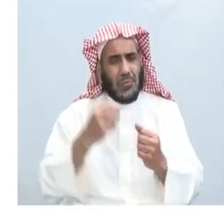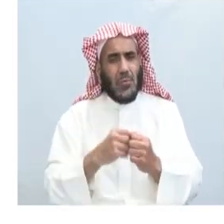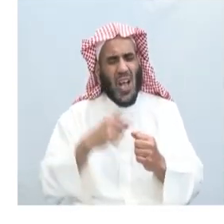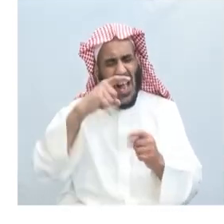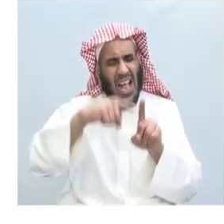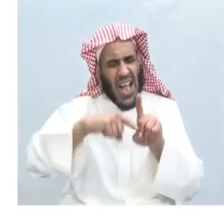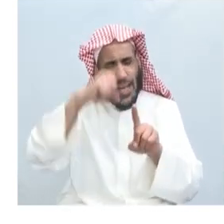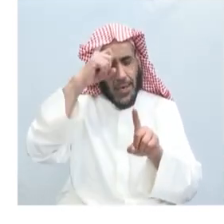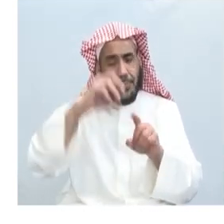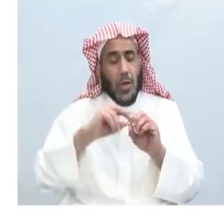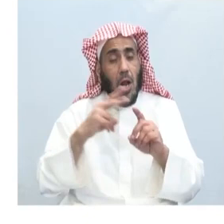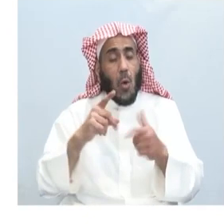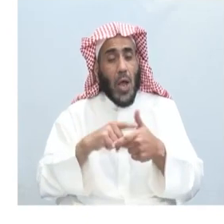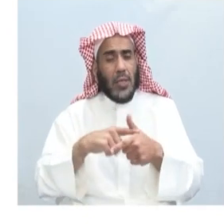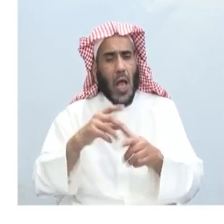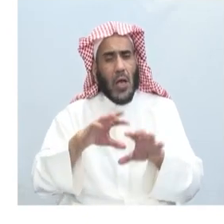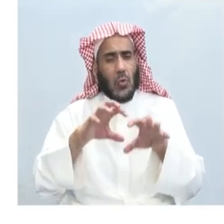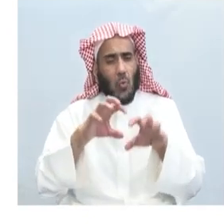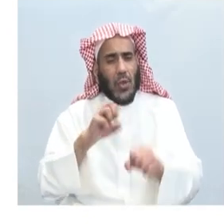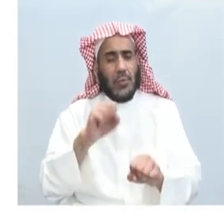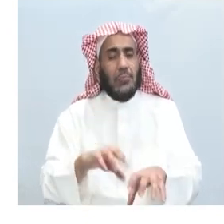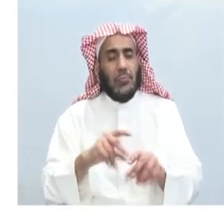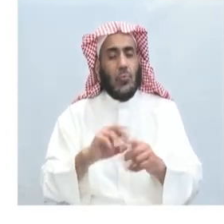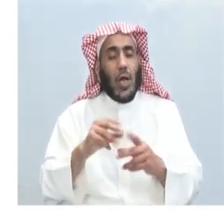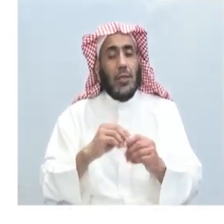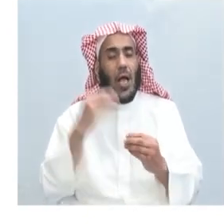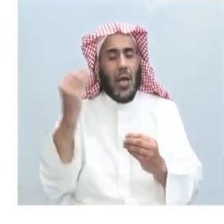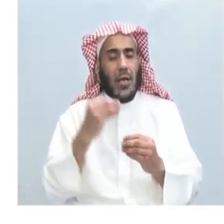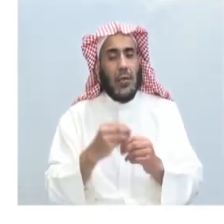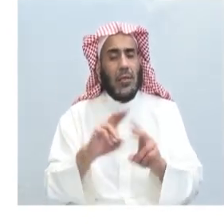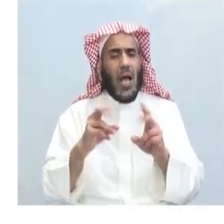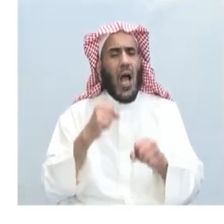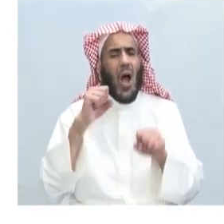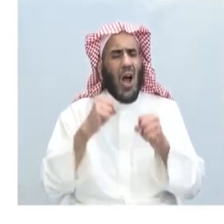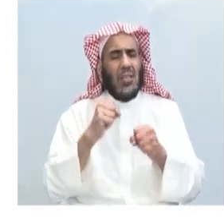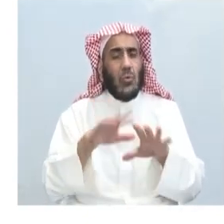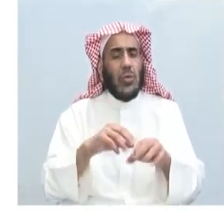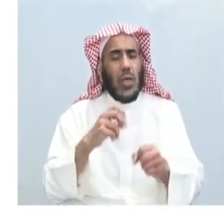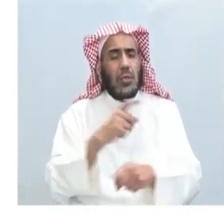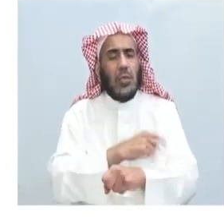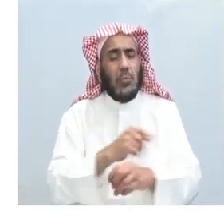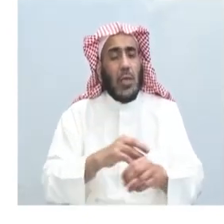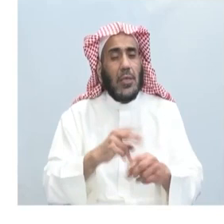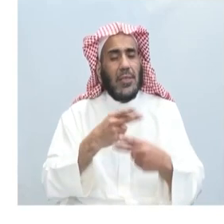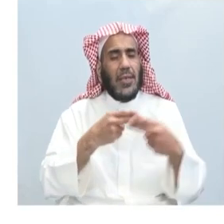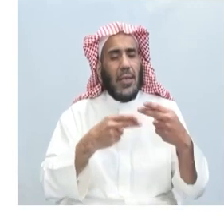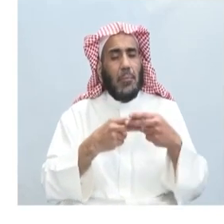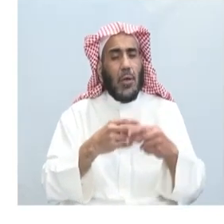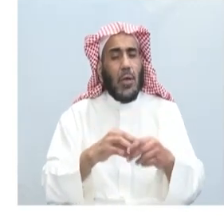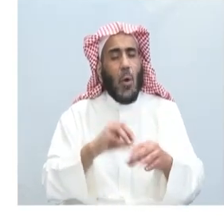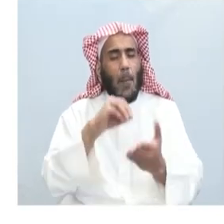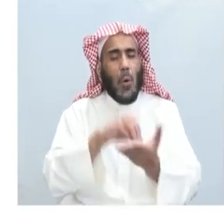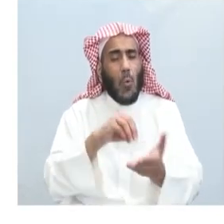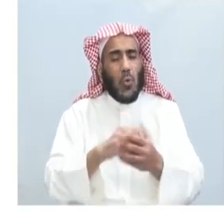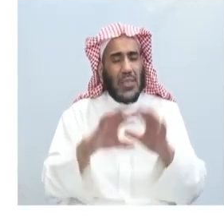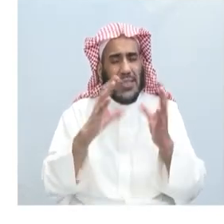حراره طبعا لدينا نوعين طاقه وضع وطاقه حركه طاقه الوضع هي التي تعتمد على تركي او موضع